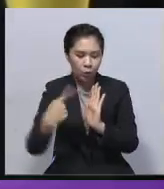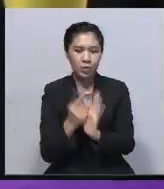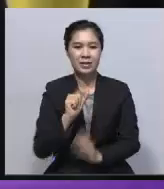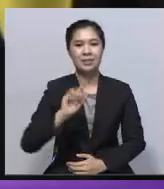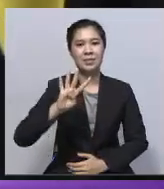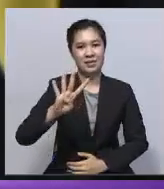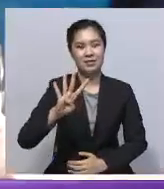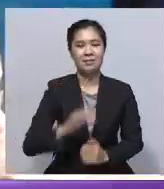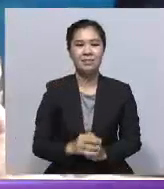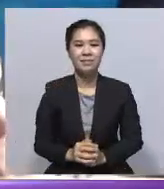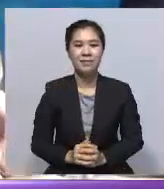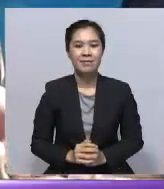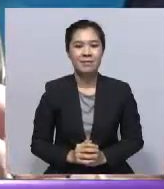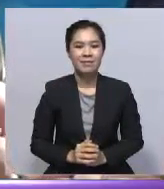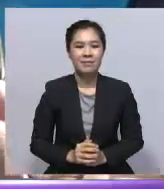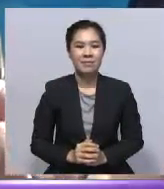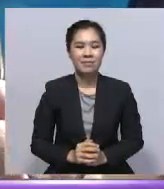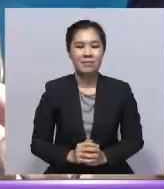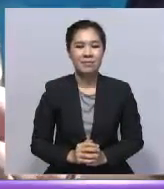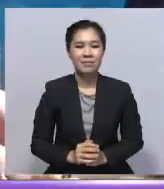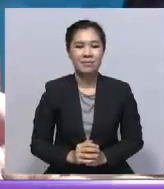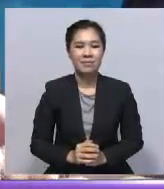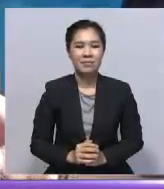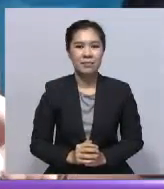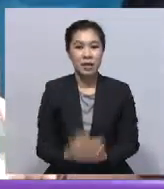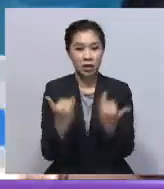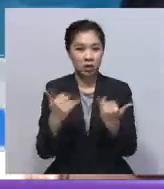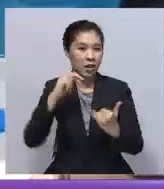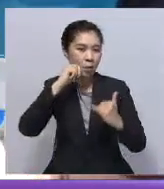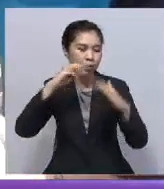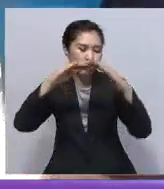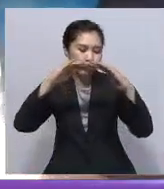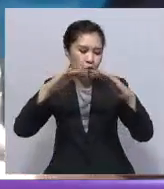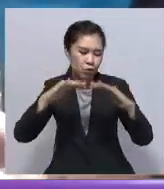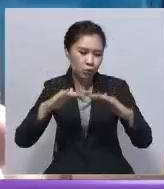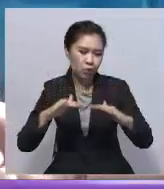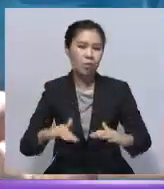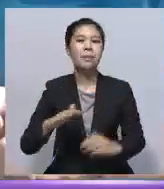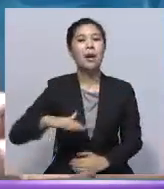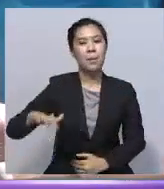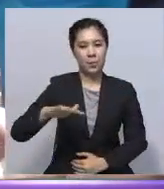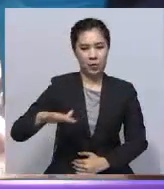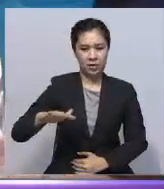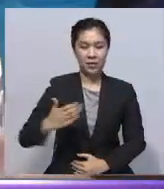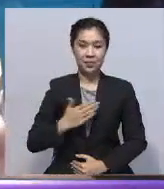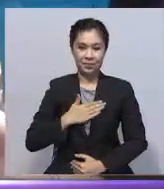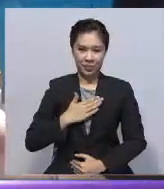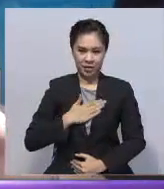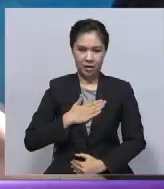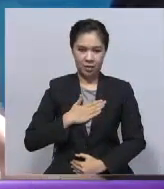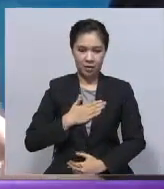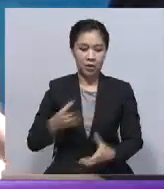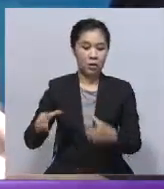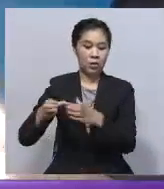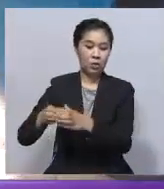ง หลังจากเข้าสู่ภาวะปกตินะกรมอุทยานแห่งชาติสัตว์ป่าและพันธุ์พืชเรามีหน่วยง